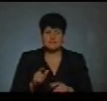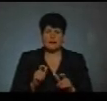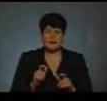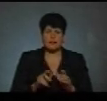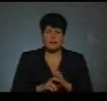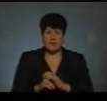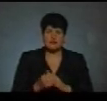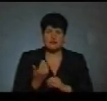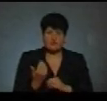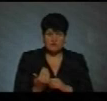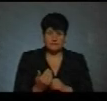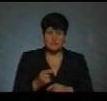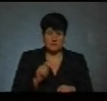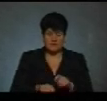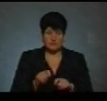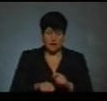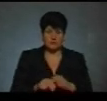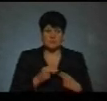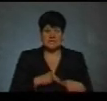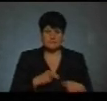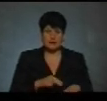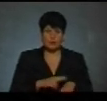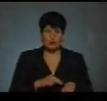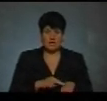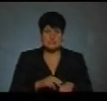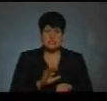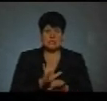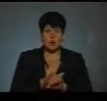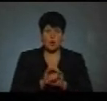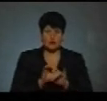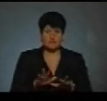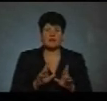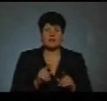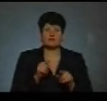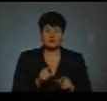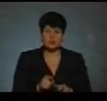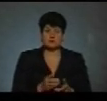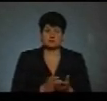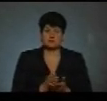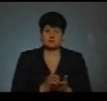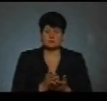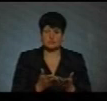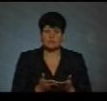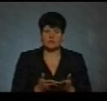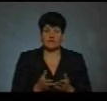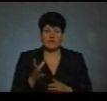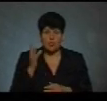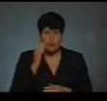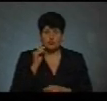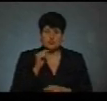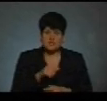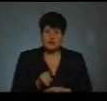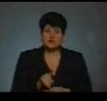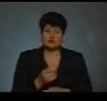зокрема, і ви. Скажіть, чи тестують працівників поліції на коронавірус, і як вони несуть свою службу, враховуючи те, що вони